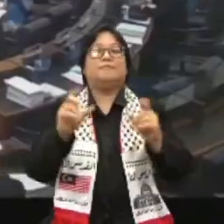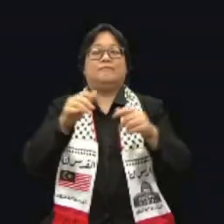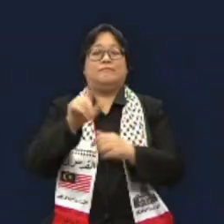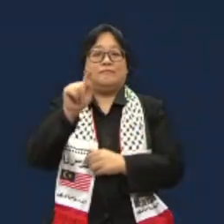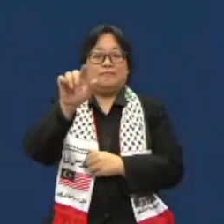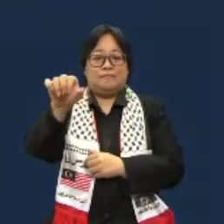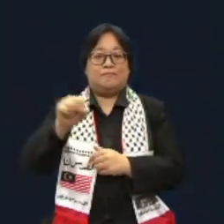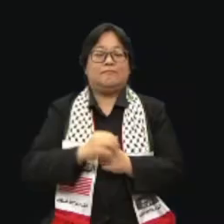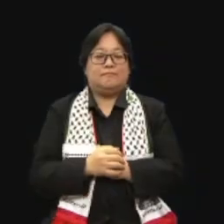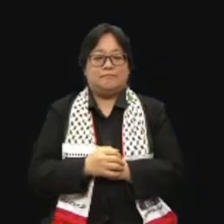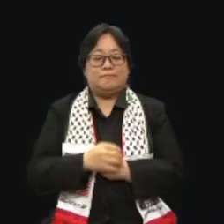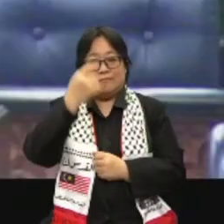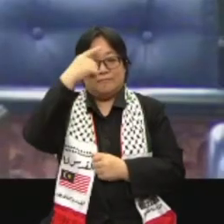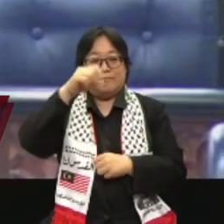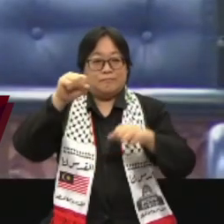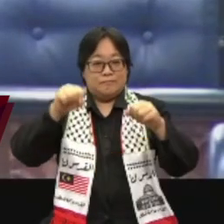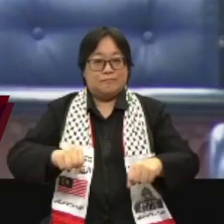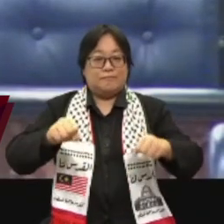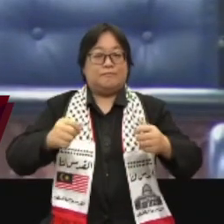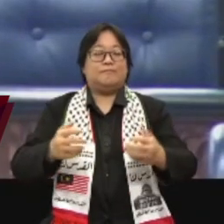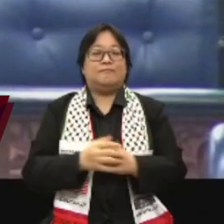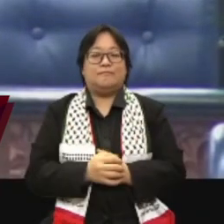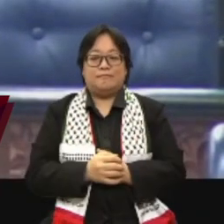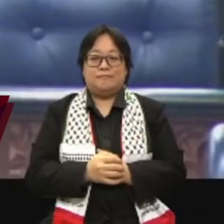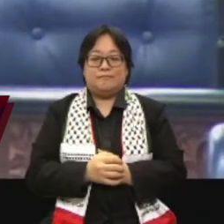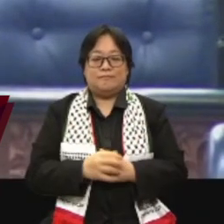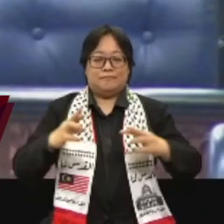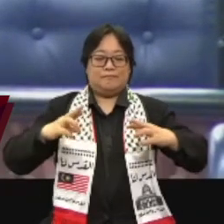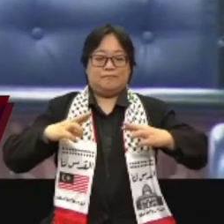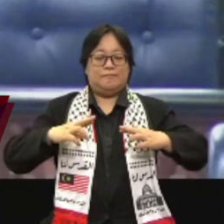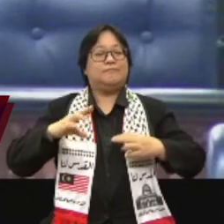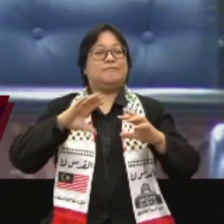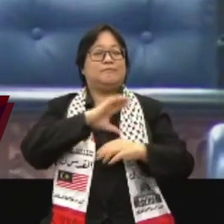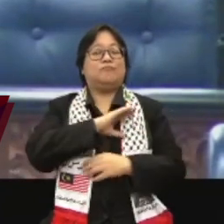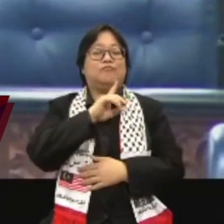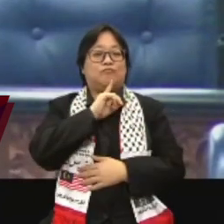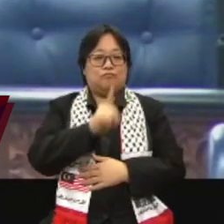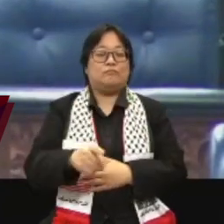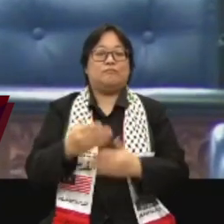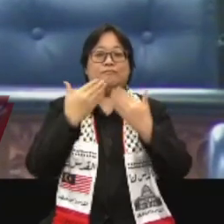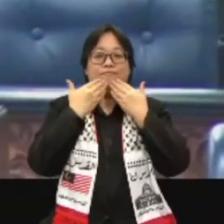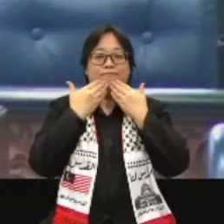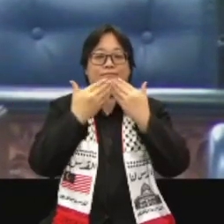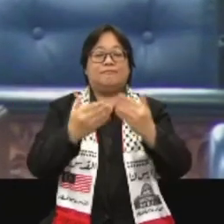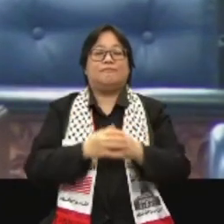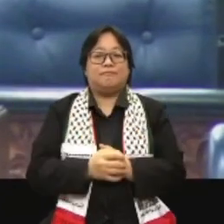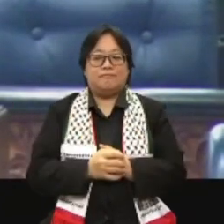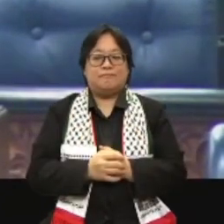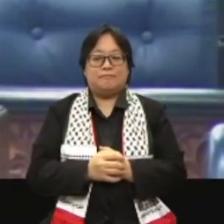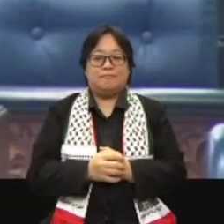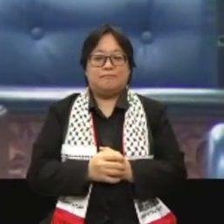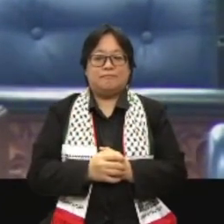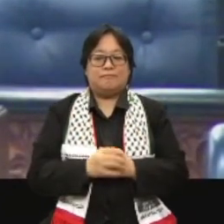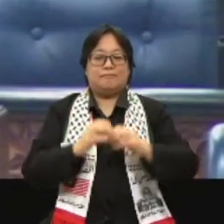Tan Sri untuk membolehkan supaya ee pesara polis ini benar-benar dihargai maka